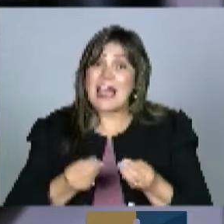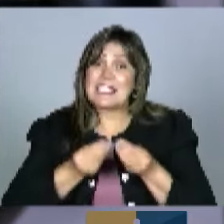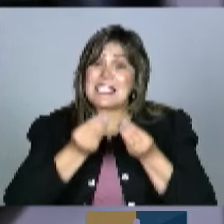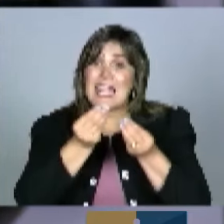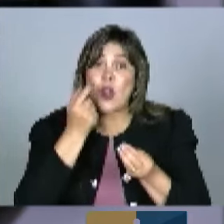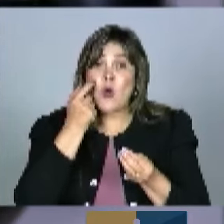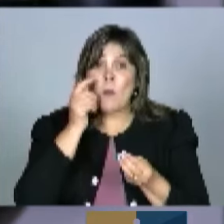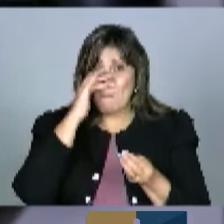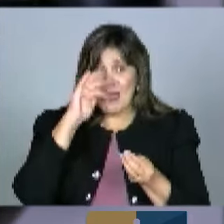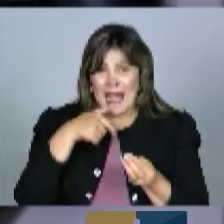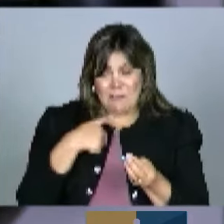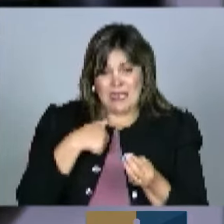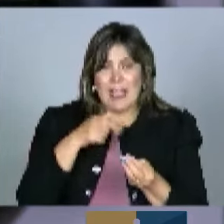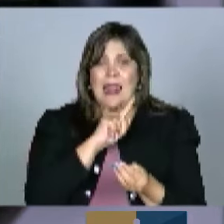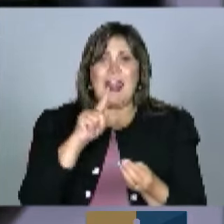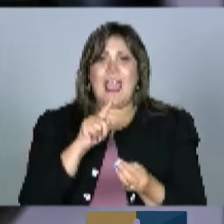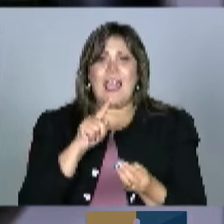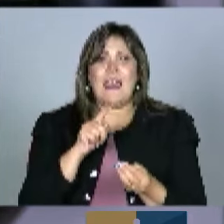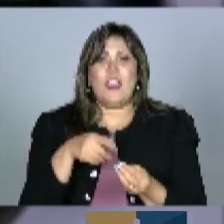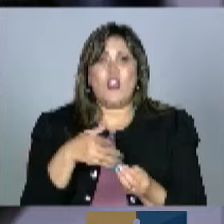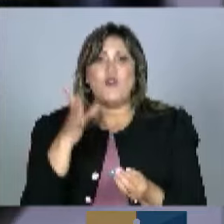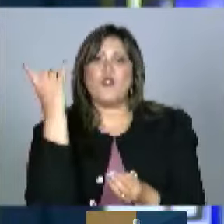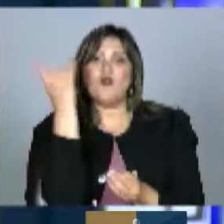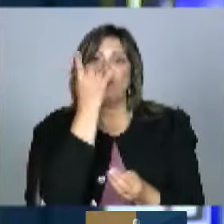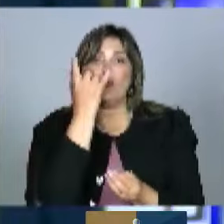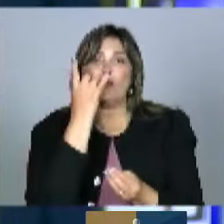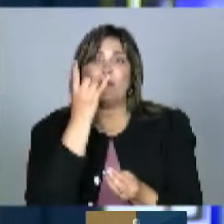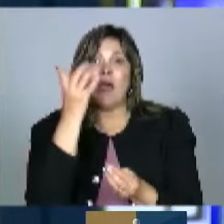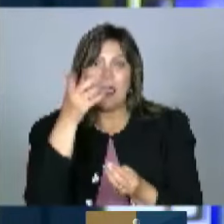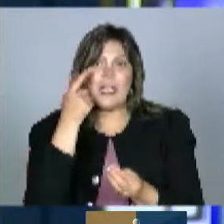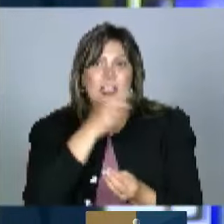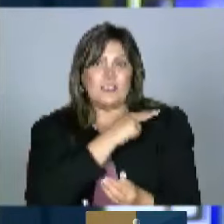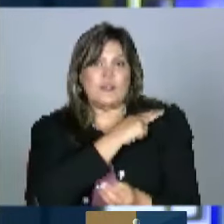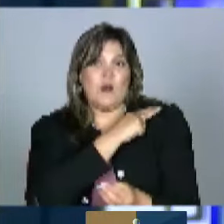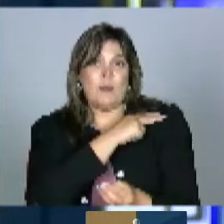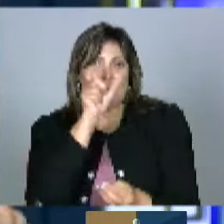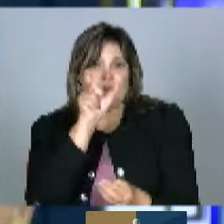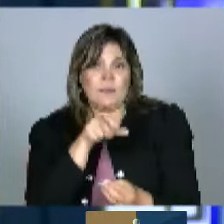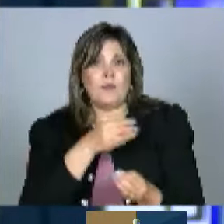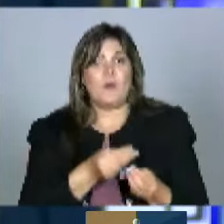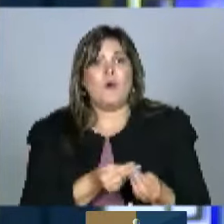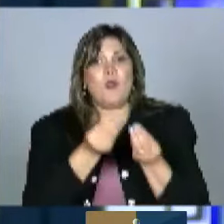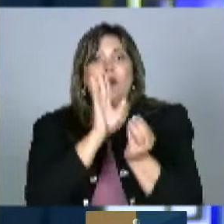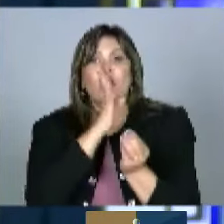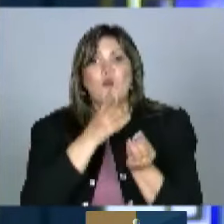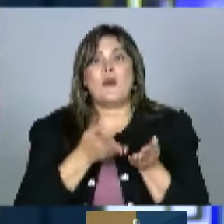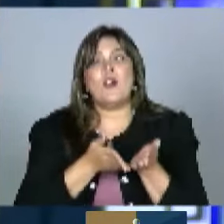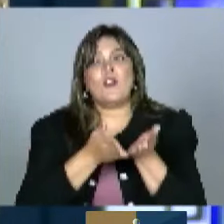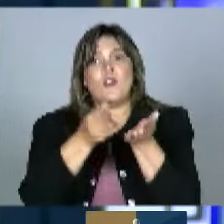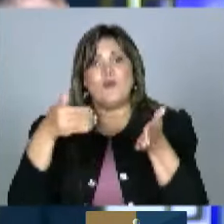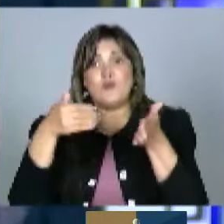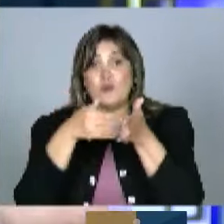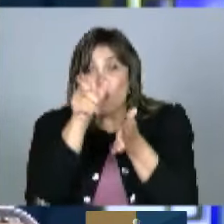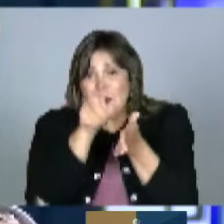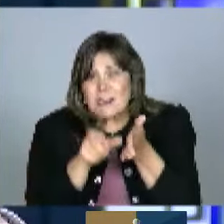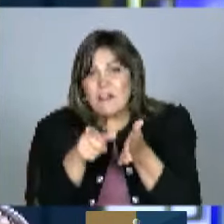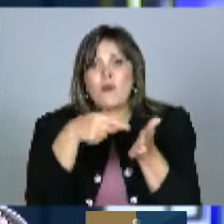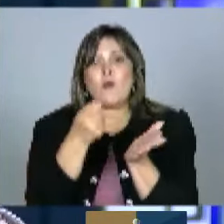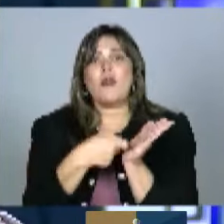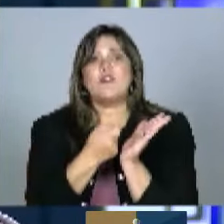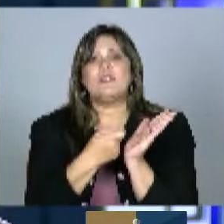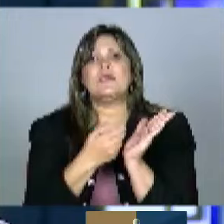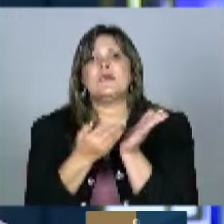اار على يد الم لا بس يوقع الموظف امامه على صوره الحكم التنفيذي